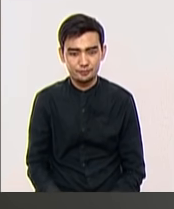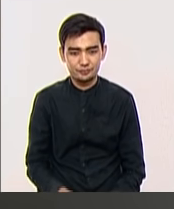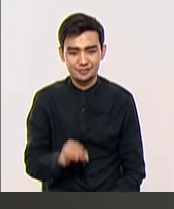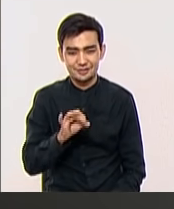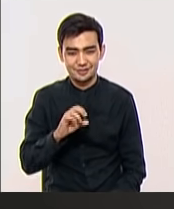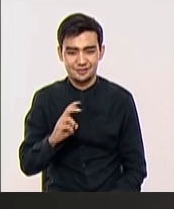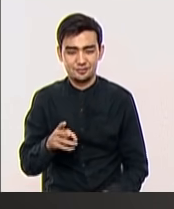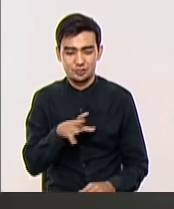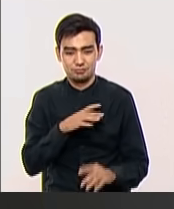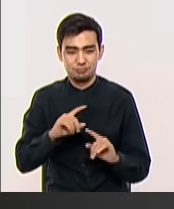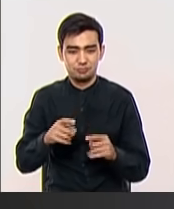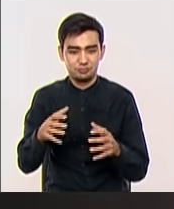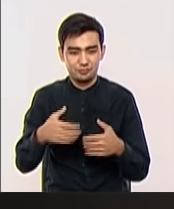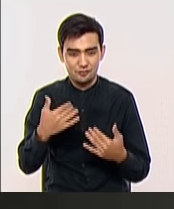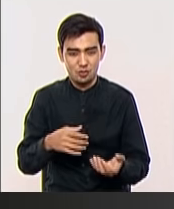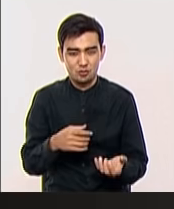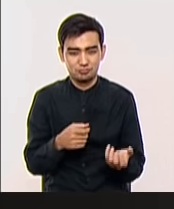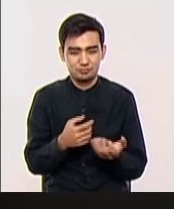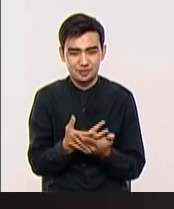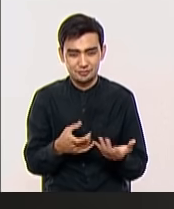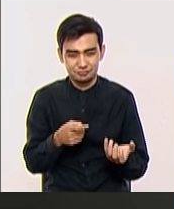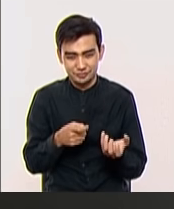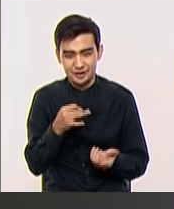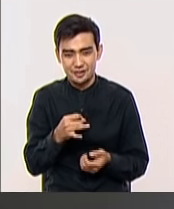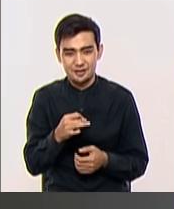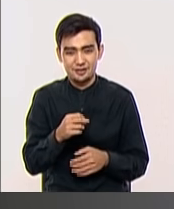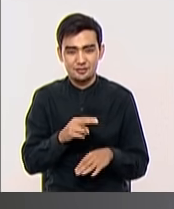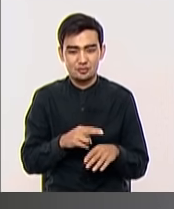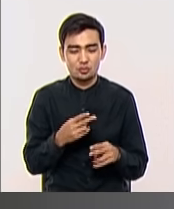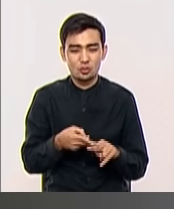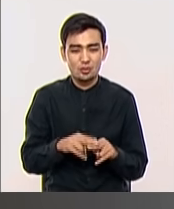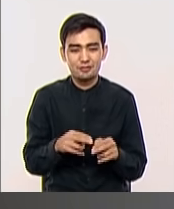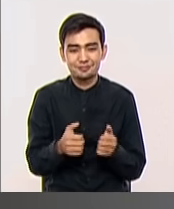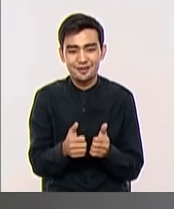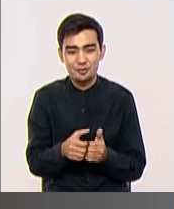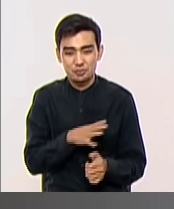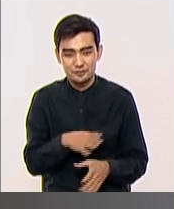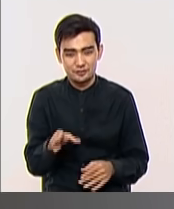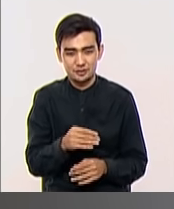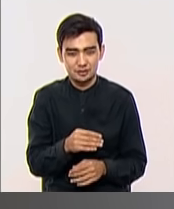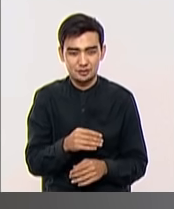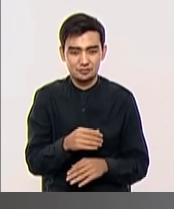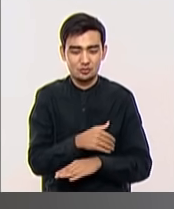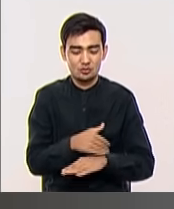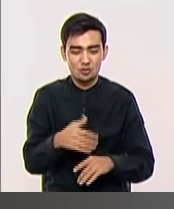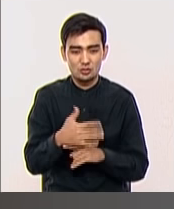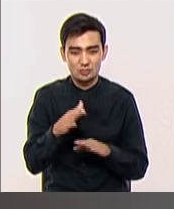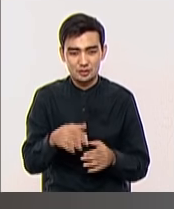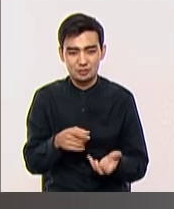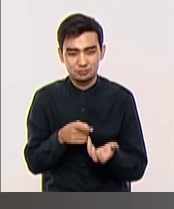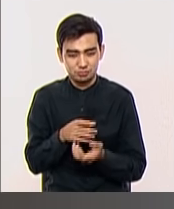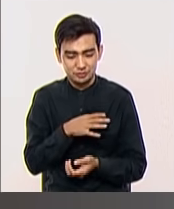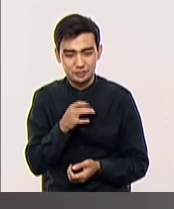оружие. Открыл огонь по судебному исполнителю и по тем лицам, кто находился в тот момент во дворе дома. В числе